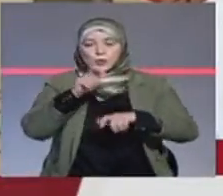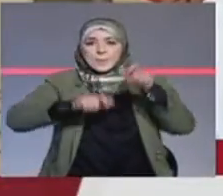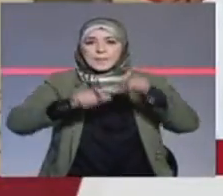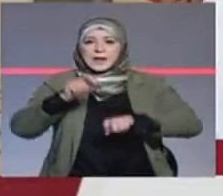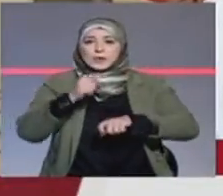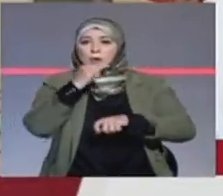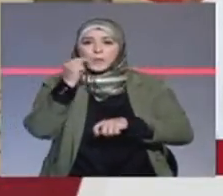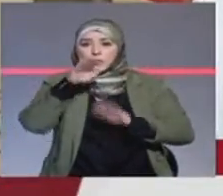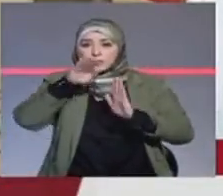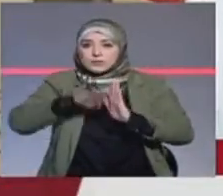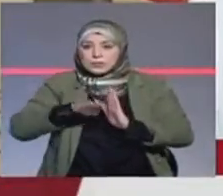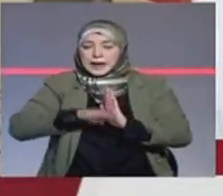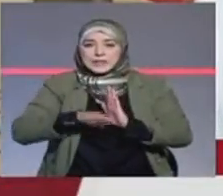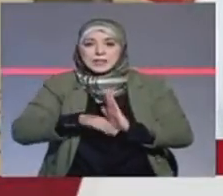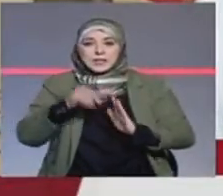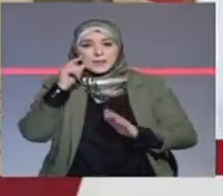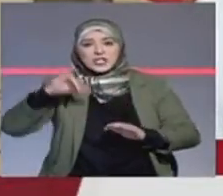سنا